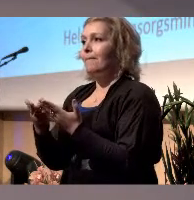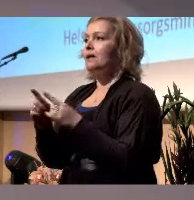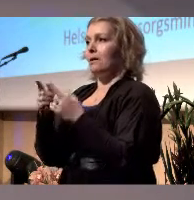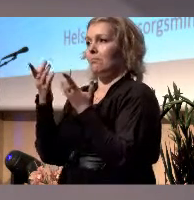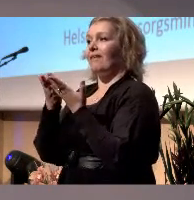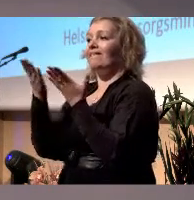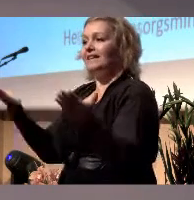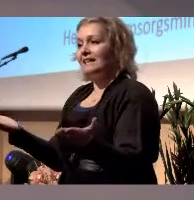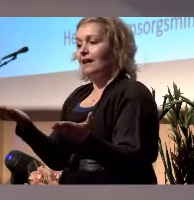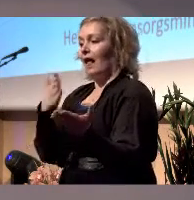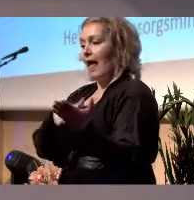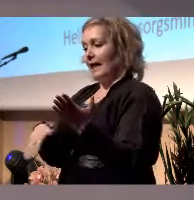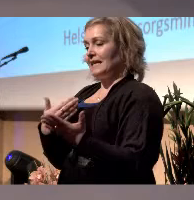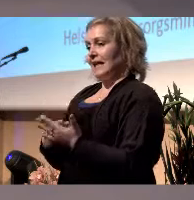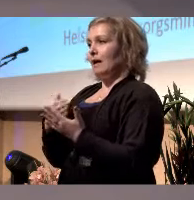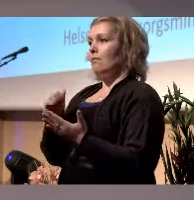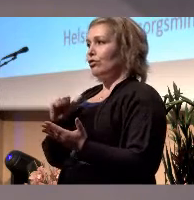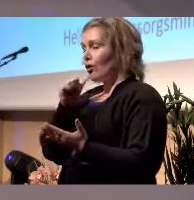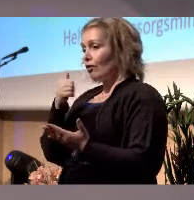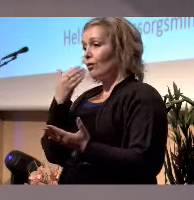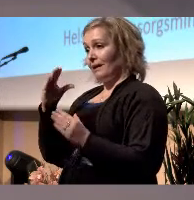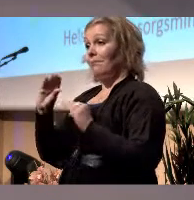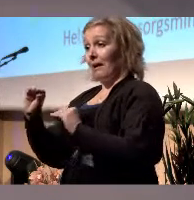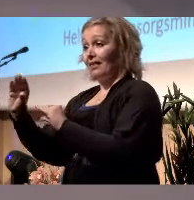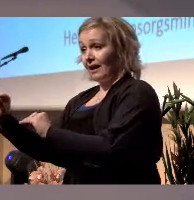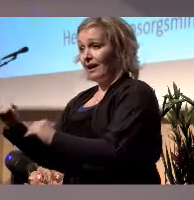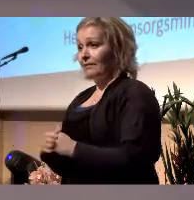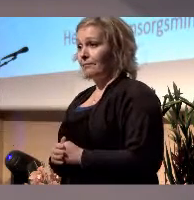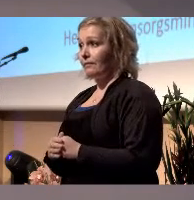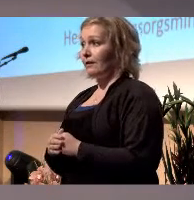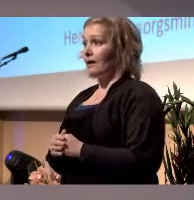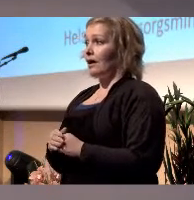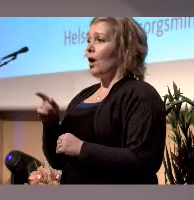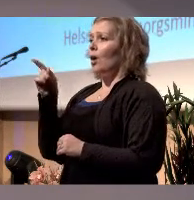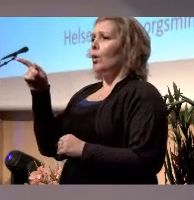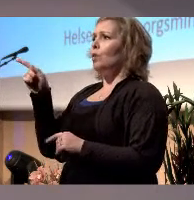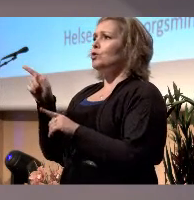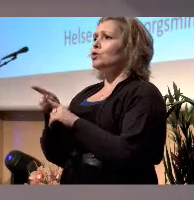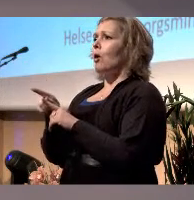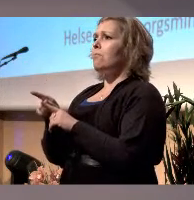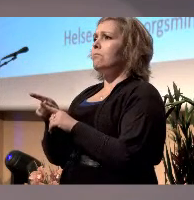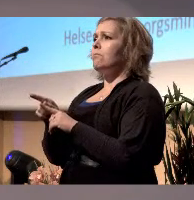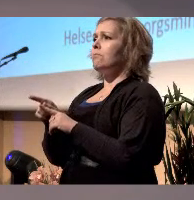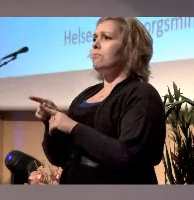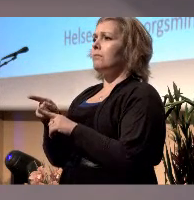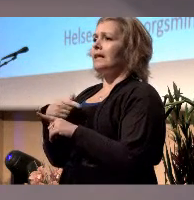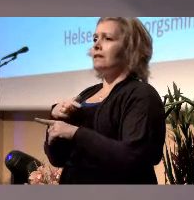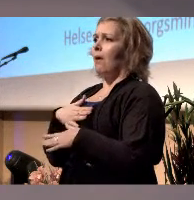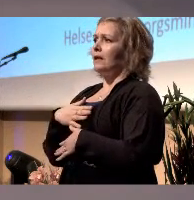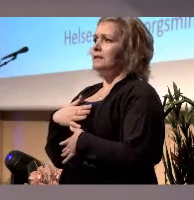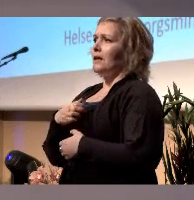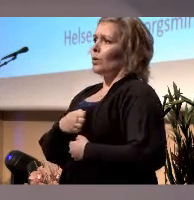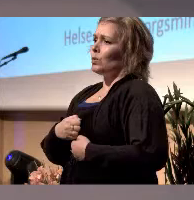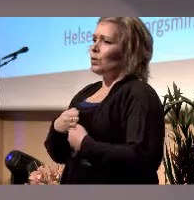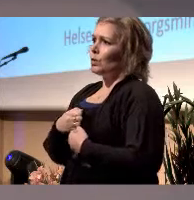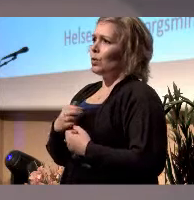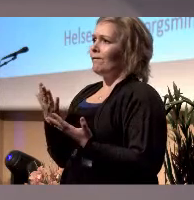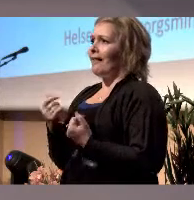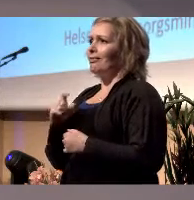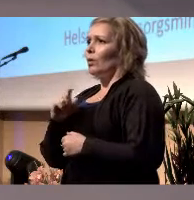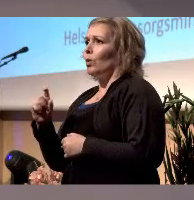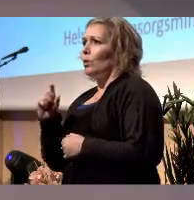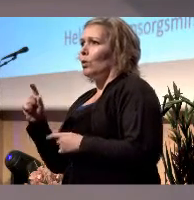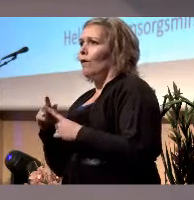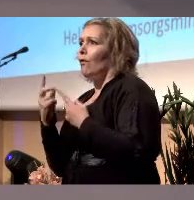viser at helsetjenesten må bli bedre. Hun som med voksende uro venter uke etter uke for å